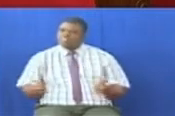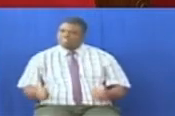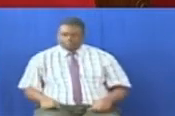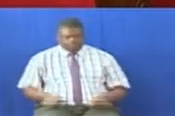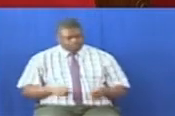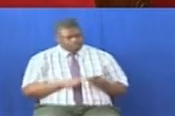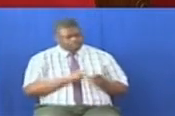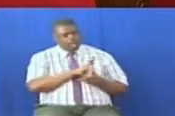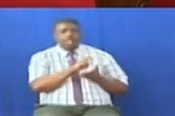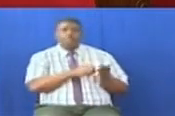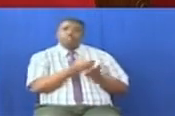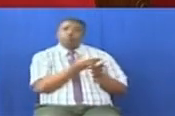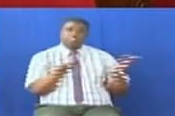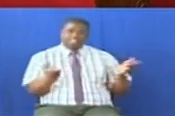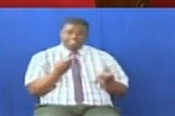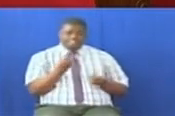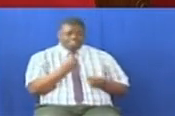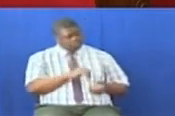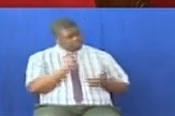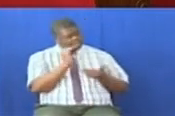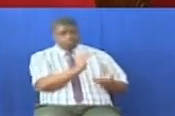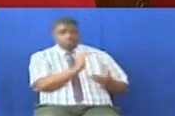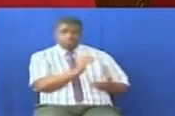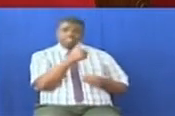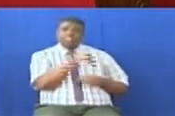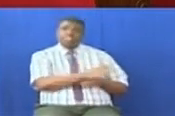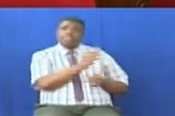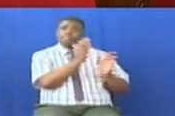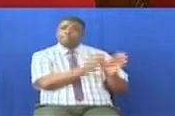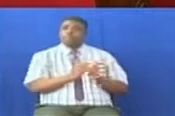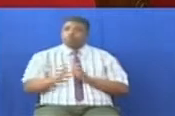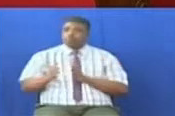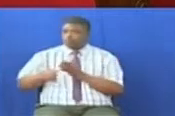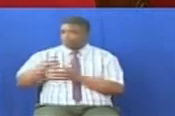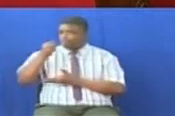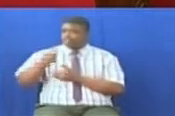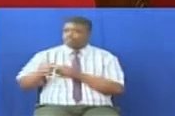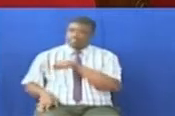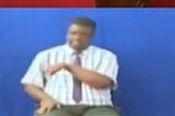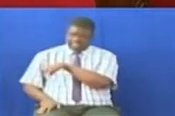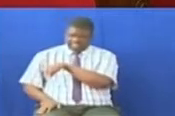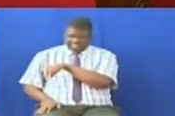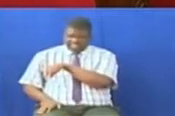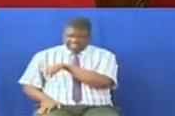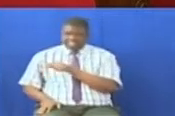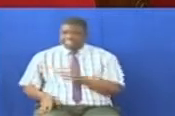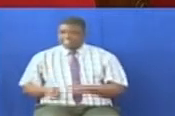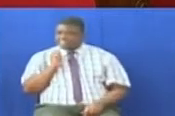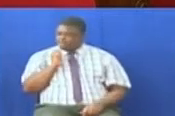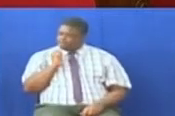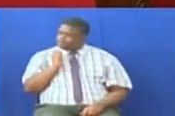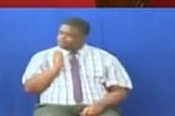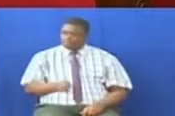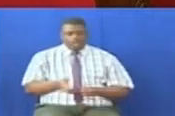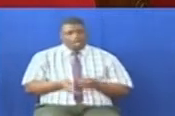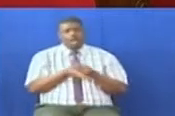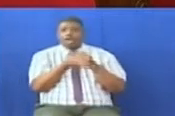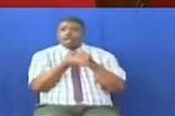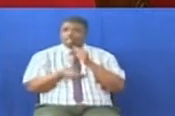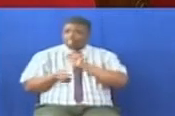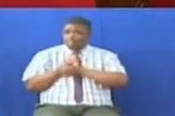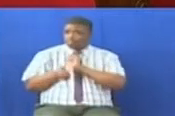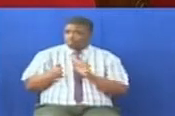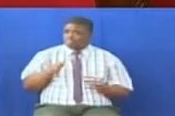almashauri nyingine zipewe fedha nje ya mpango wa bajeti? Mheshimiwa Spika, jambo hili limechangia miradi mingi